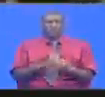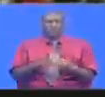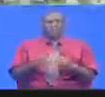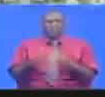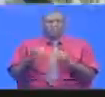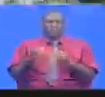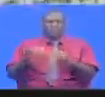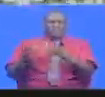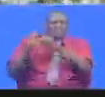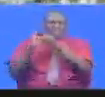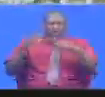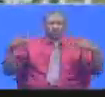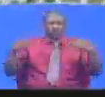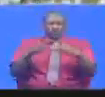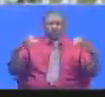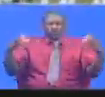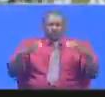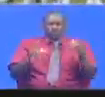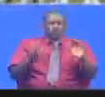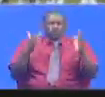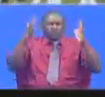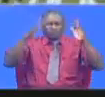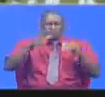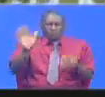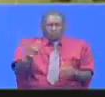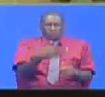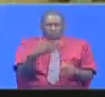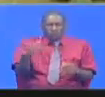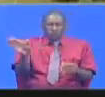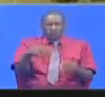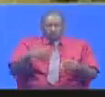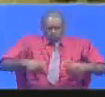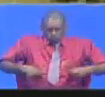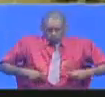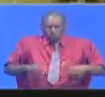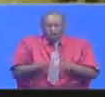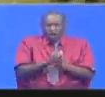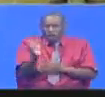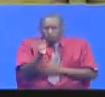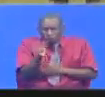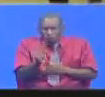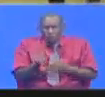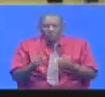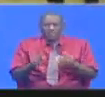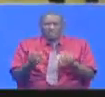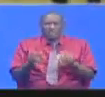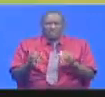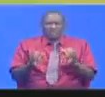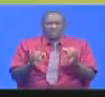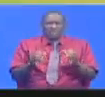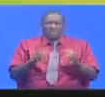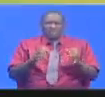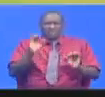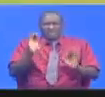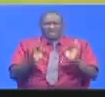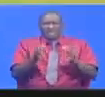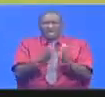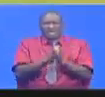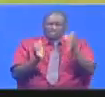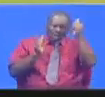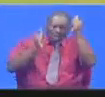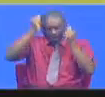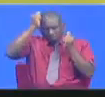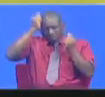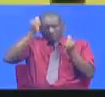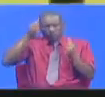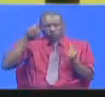jamii tofauti zilisherehekea kwa nyimbo, vijana kwa wazee wakijimwaya mwaya, na vikosi vya kijeshi vilipamba sherehe